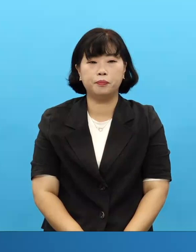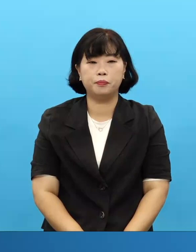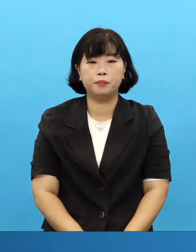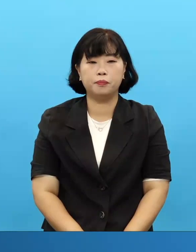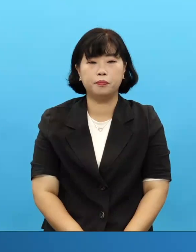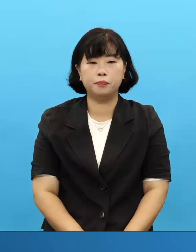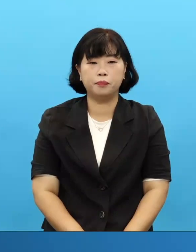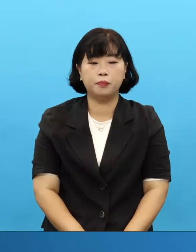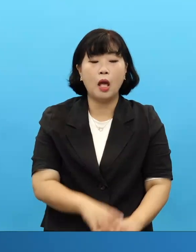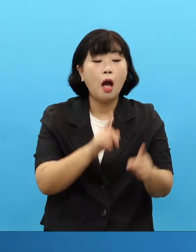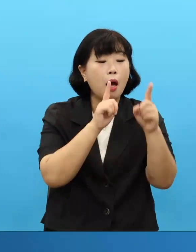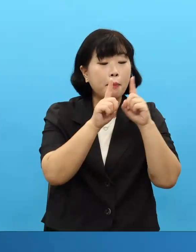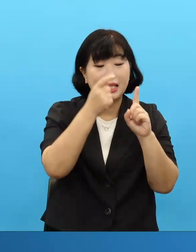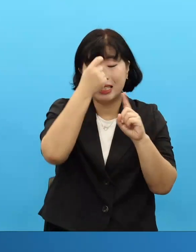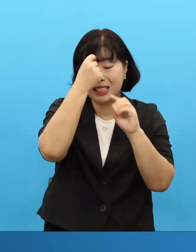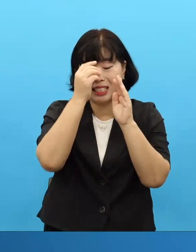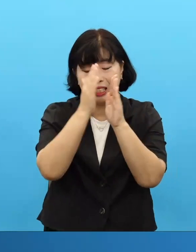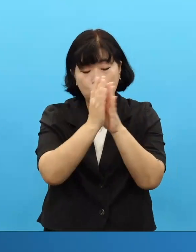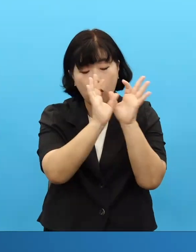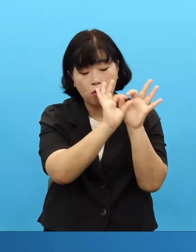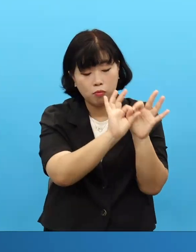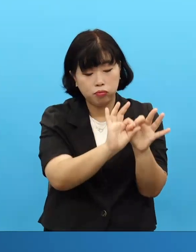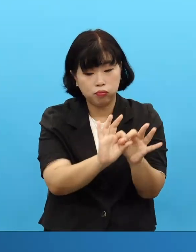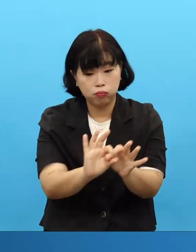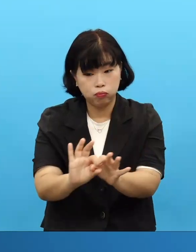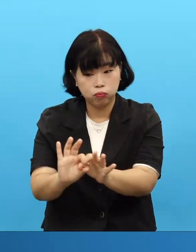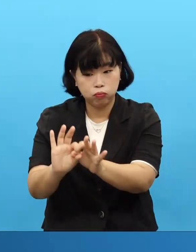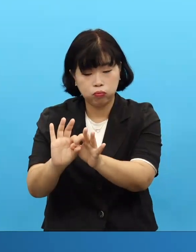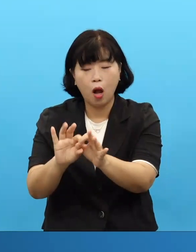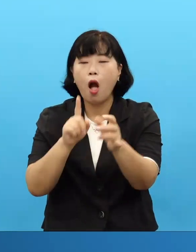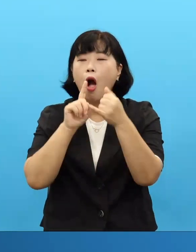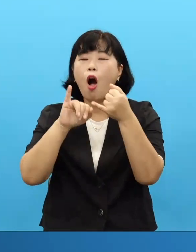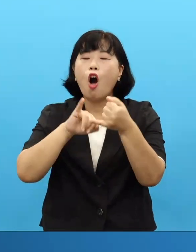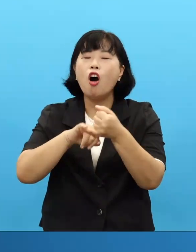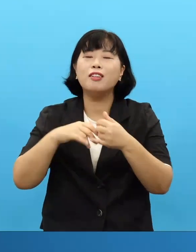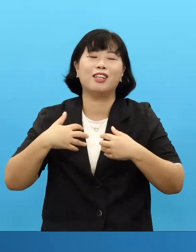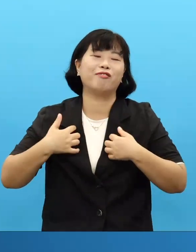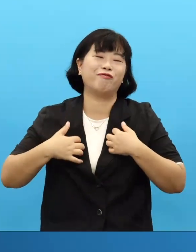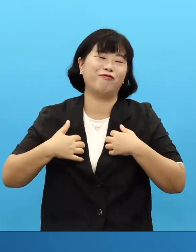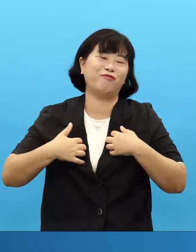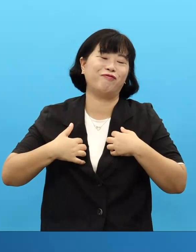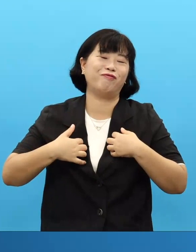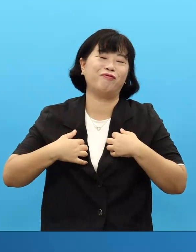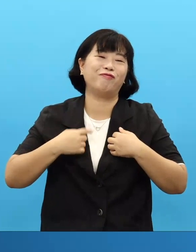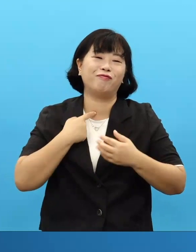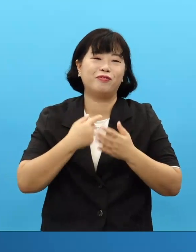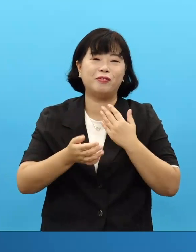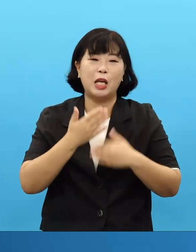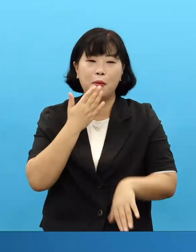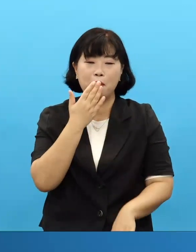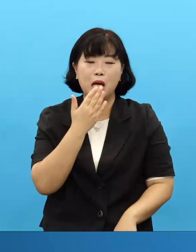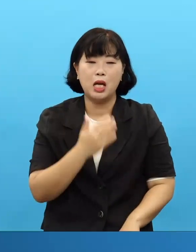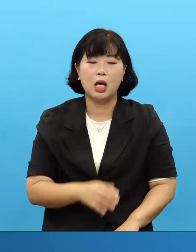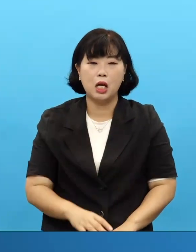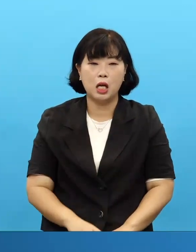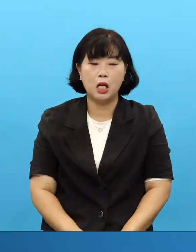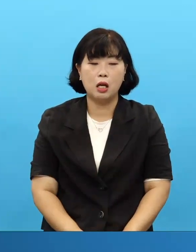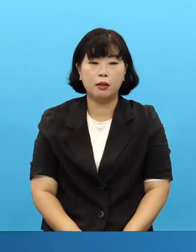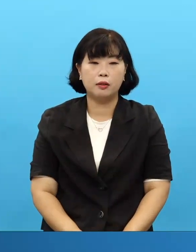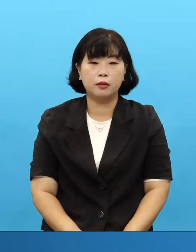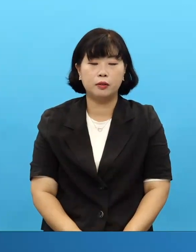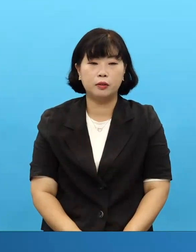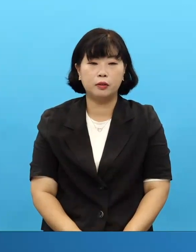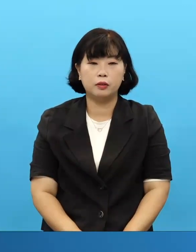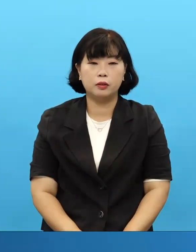언약을 누리게 되죠. And once this becomes connected, you can receive much of this covenant. 이때에 이